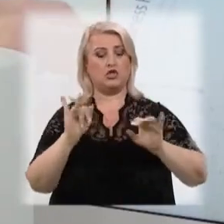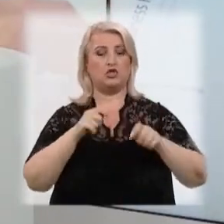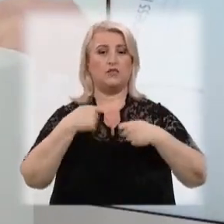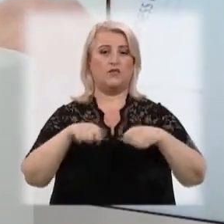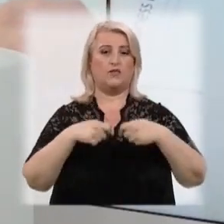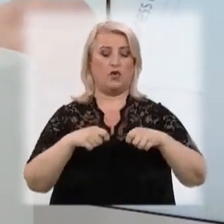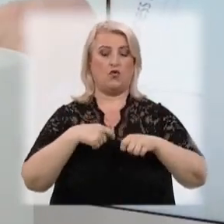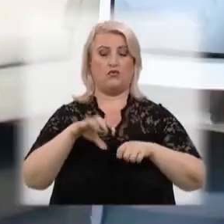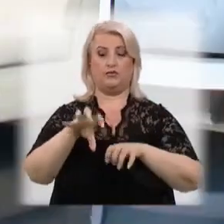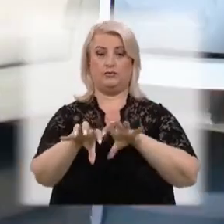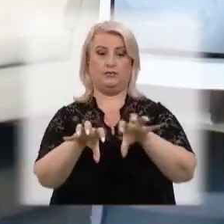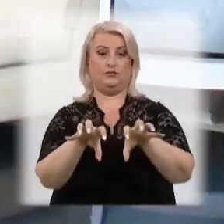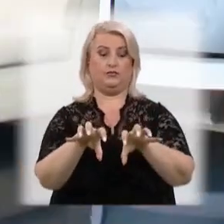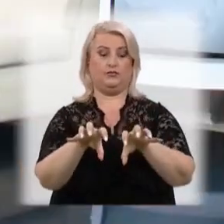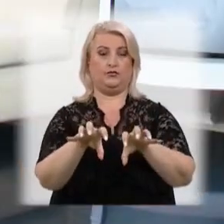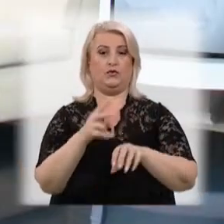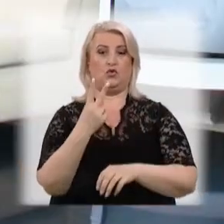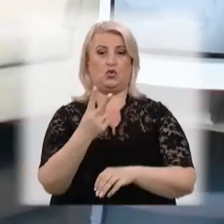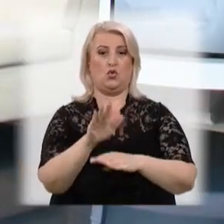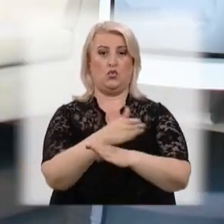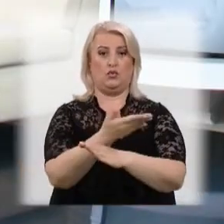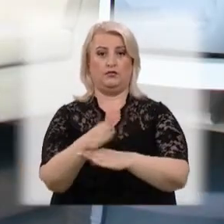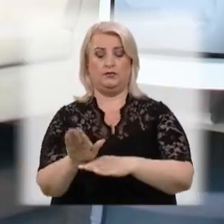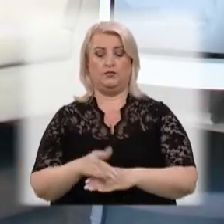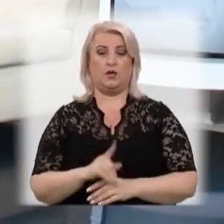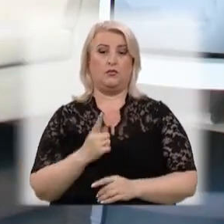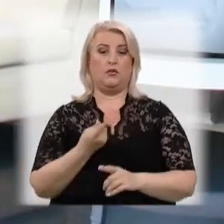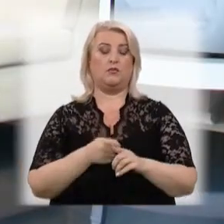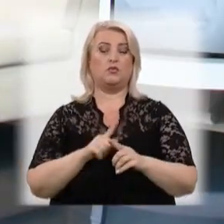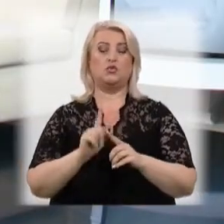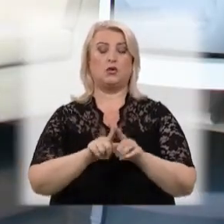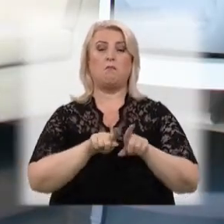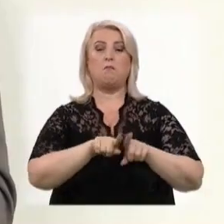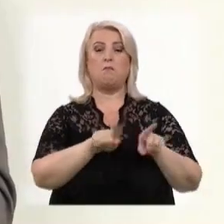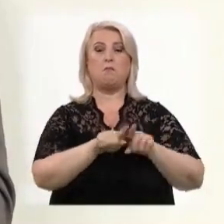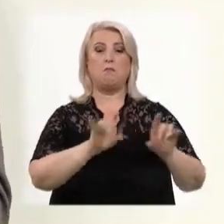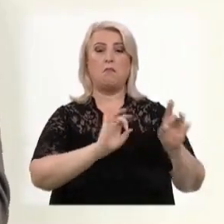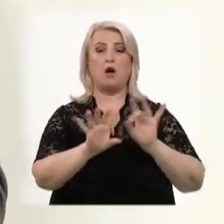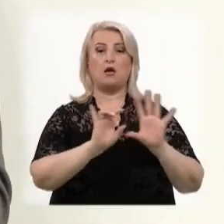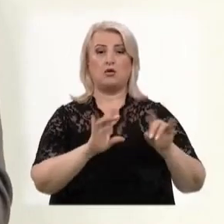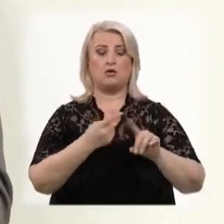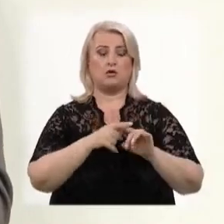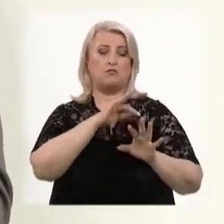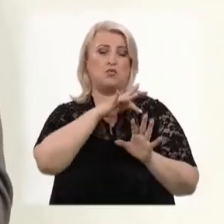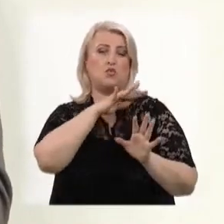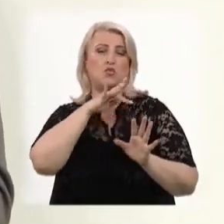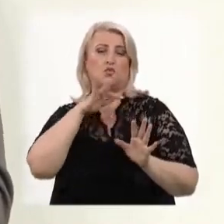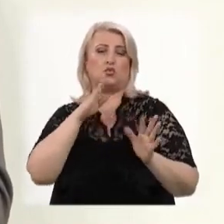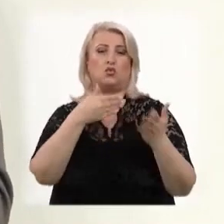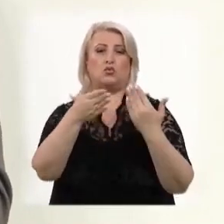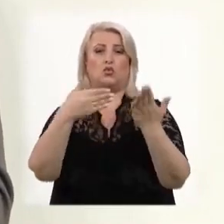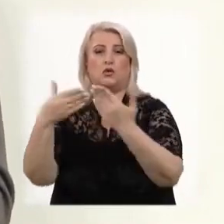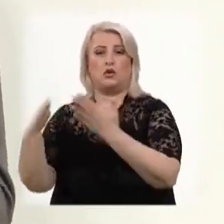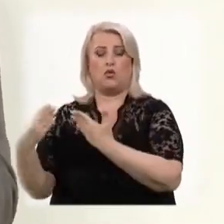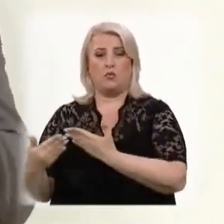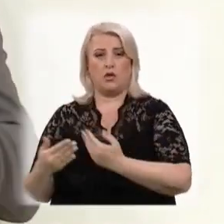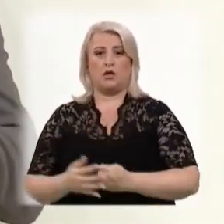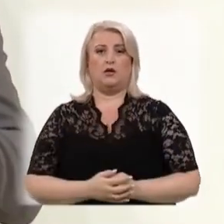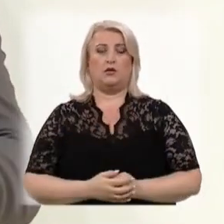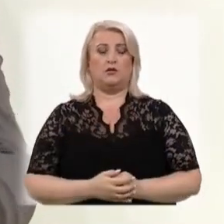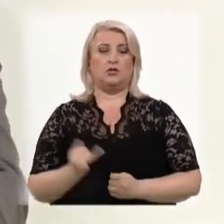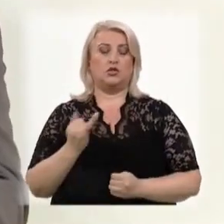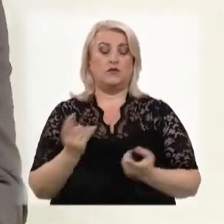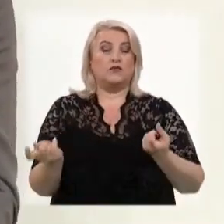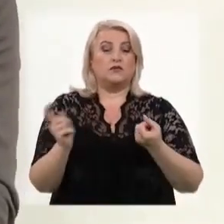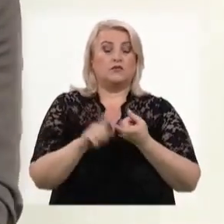decuplat și sau produse decuplat pentru că pe de o parte marketing Oricum spuneam este multitudinea de comunicări și în